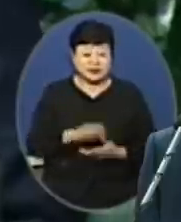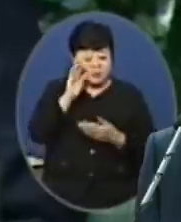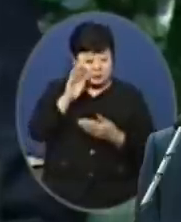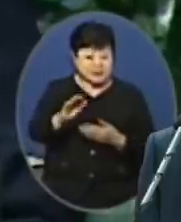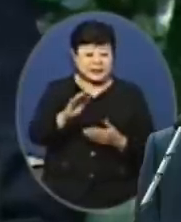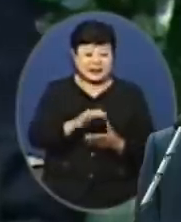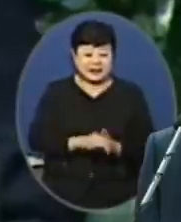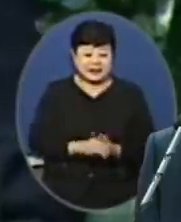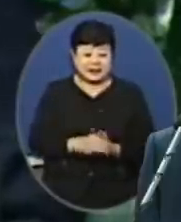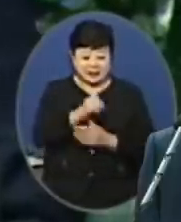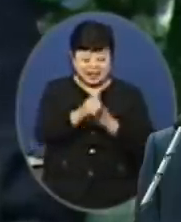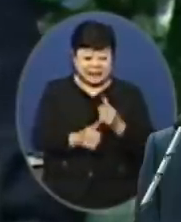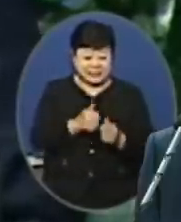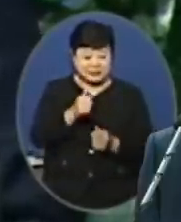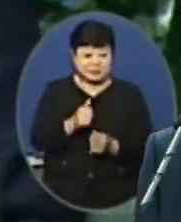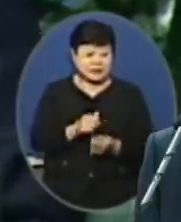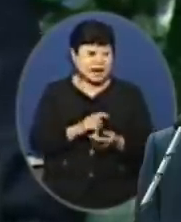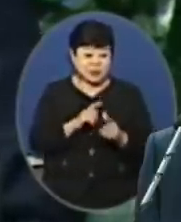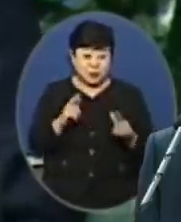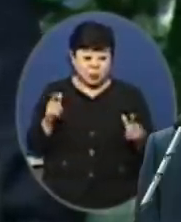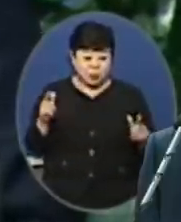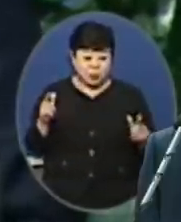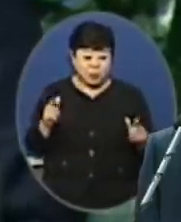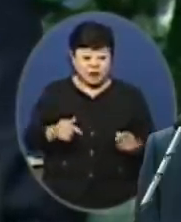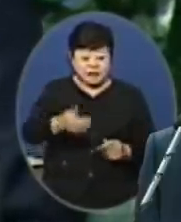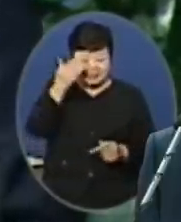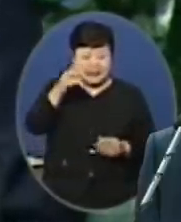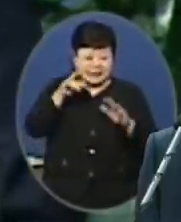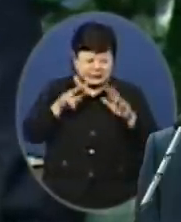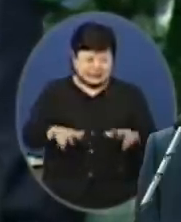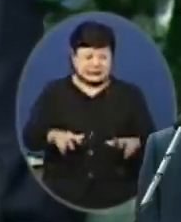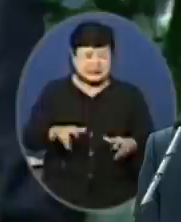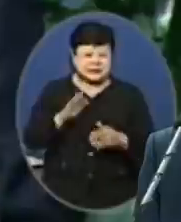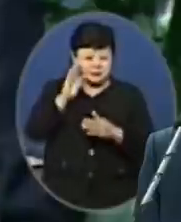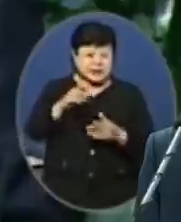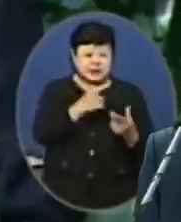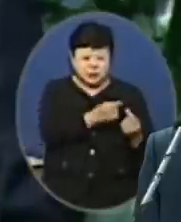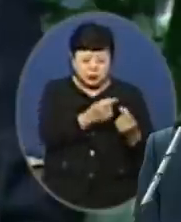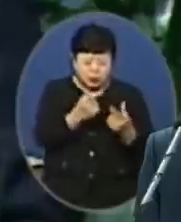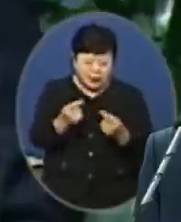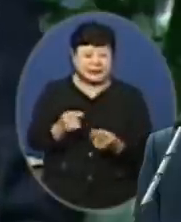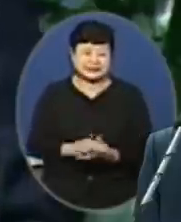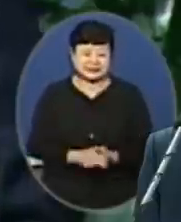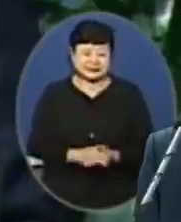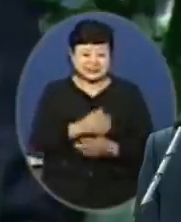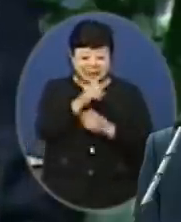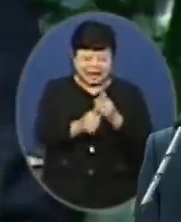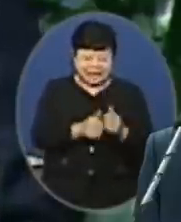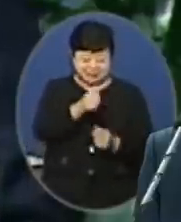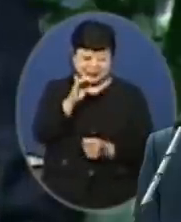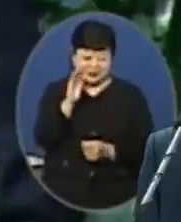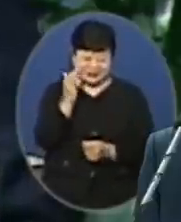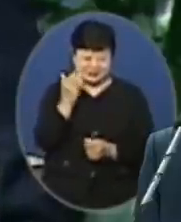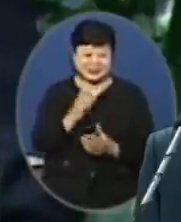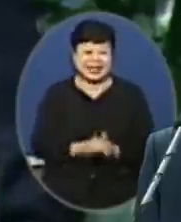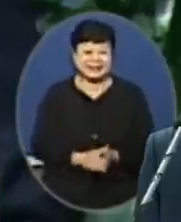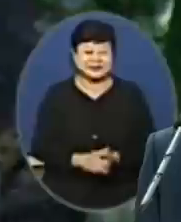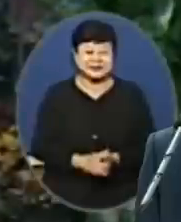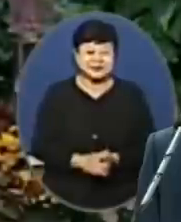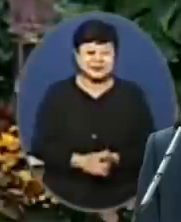미래의 하나님도 아닙니다. 옛날이나 지금이나 미래나 똑같은 하나님이신